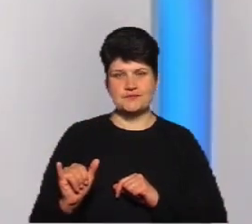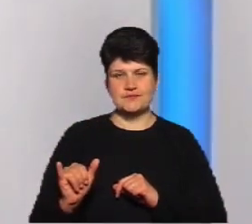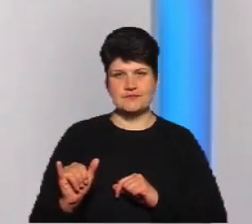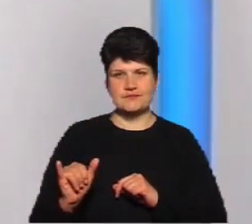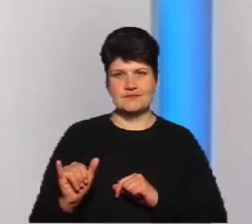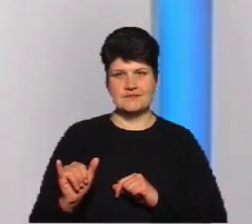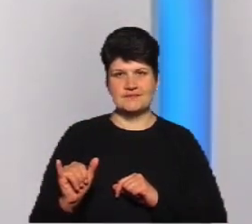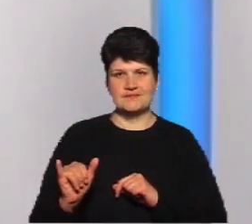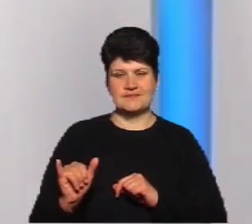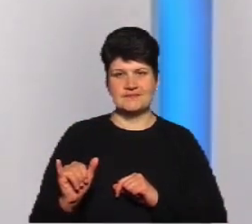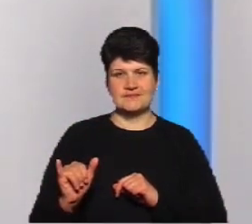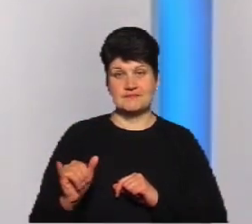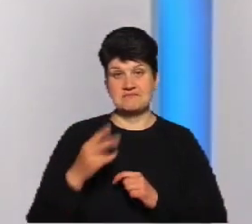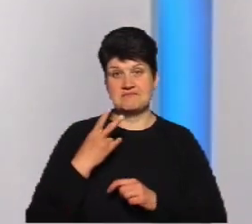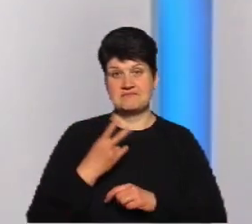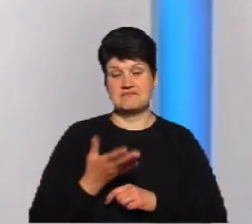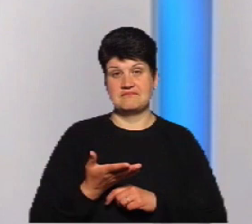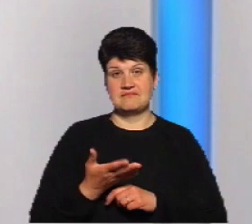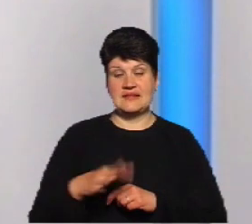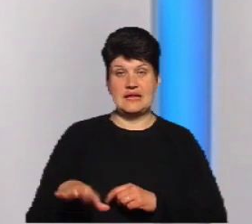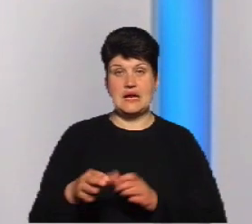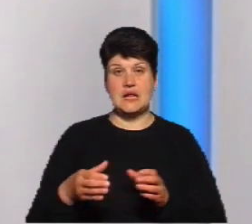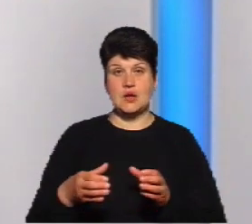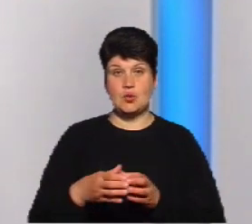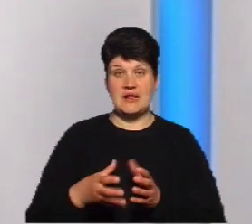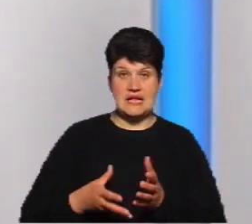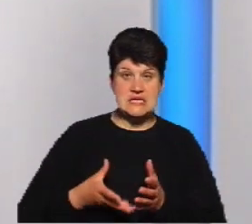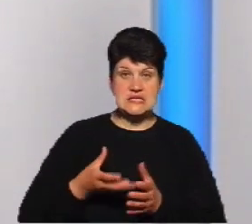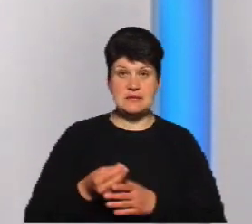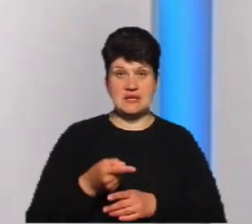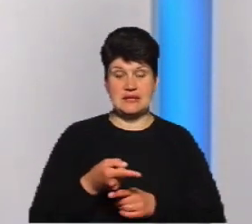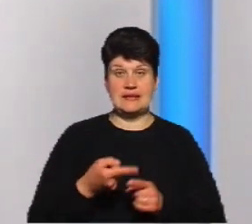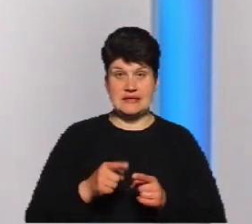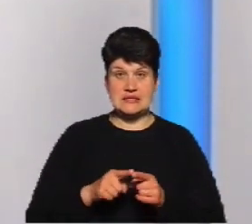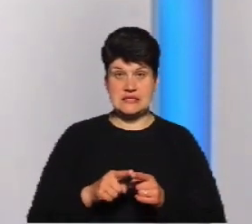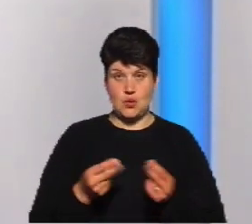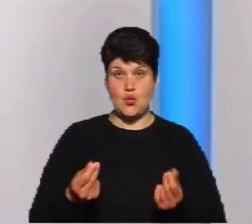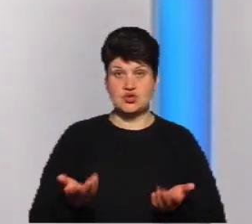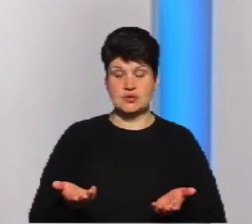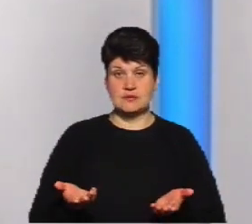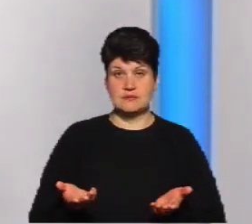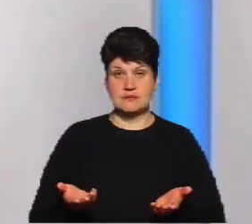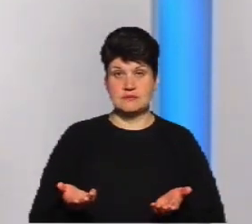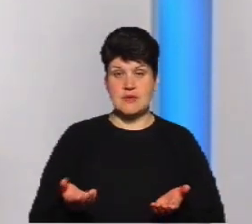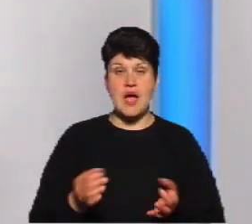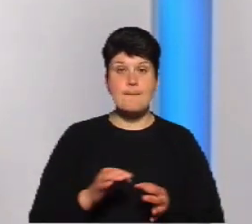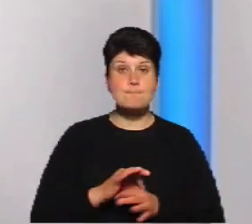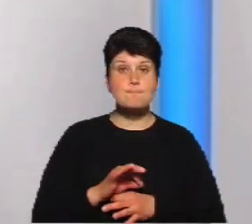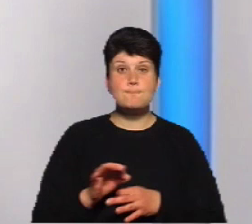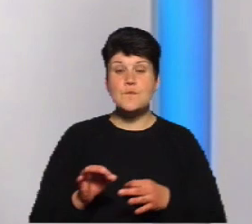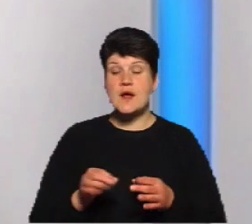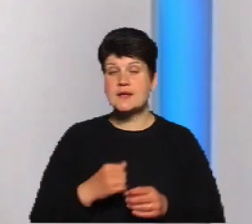Очевидно, територіальна громада заплатила за це відповідні кошти. А проєкт, ну,